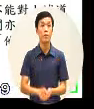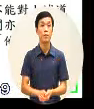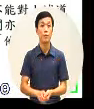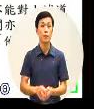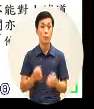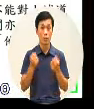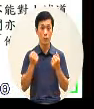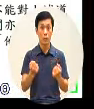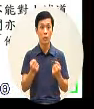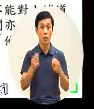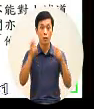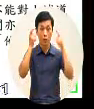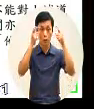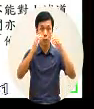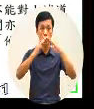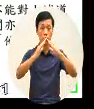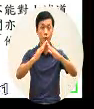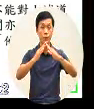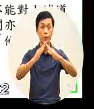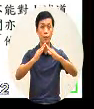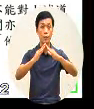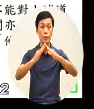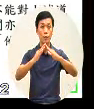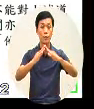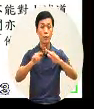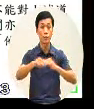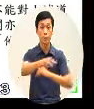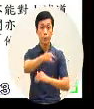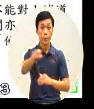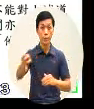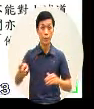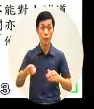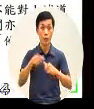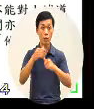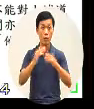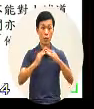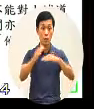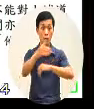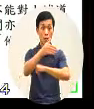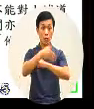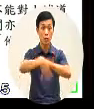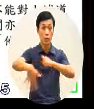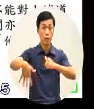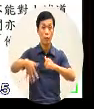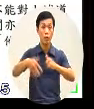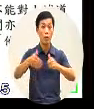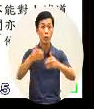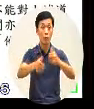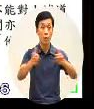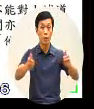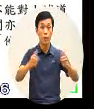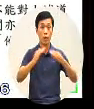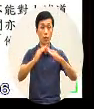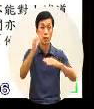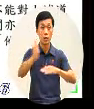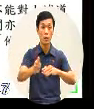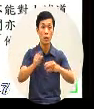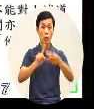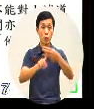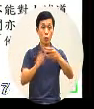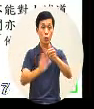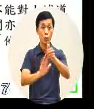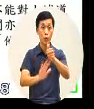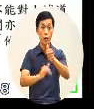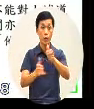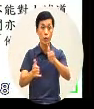在我们高雄市，我们的大家吼的团队，包括市长，包括安的多委会的主委，包括马